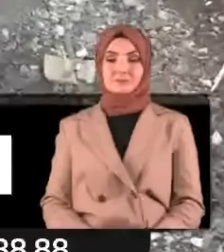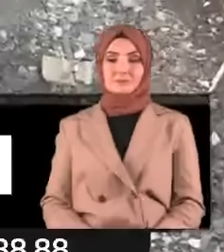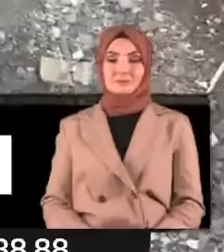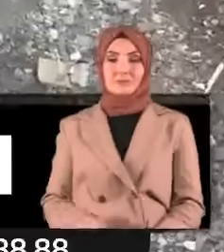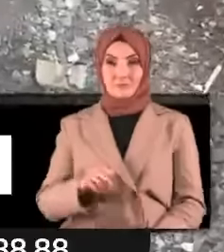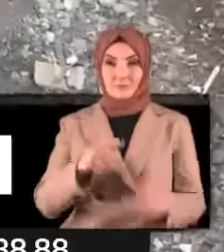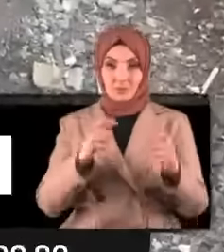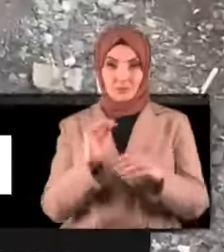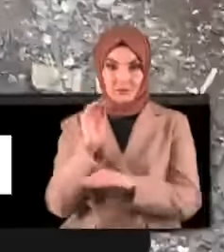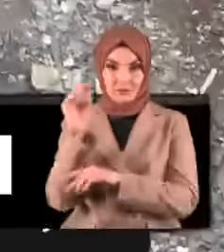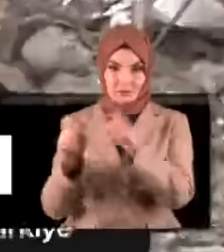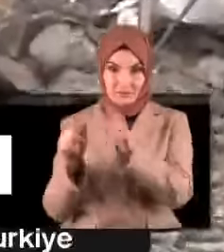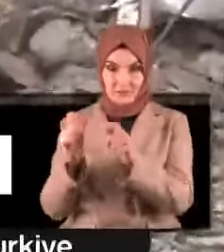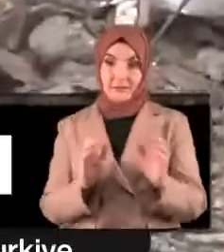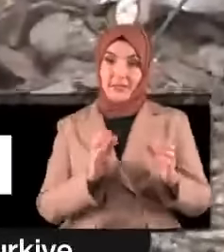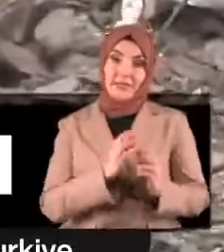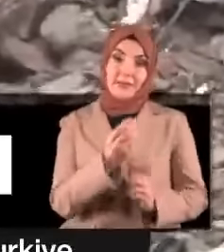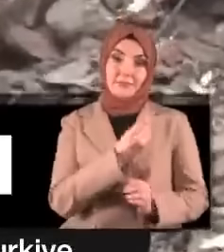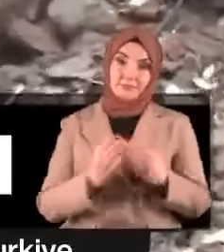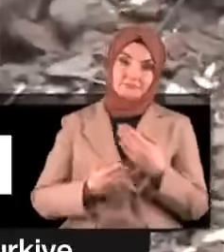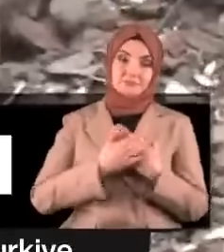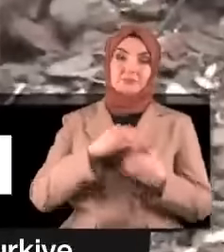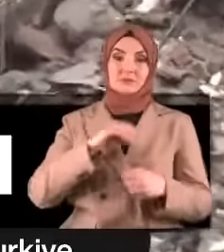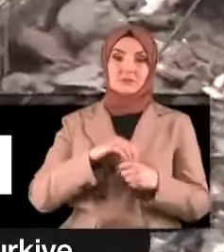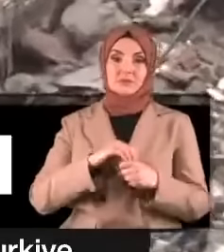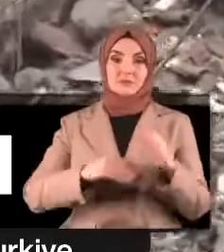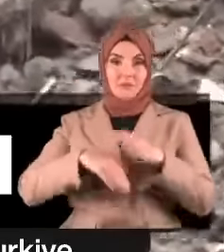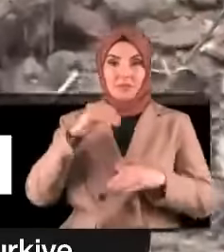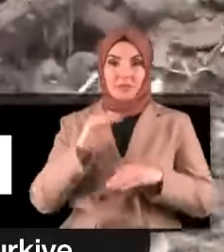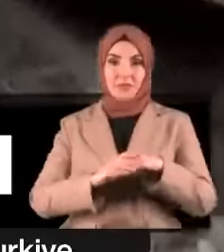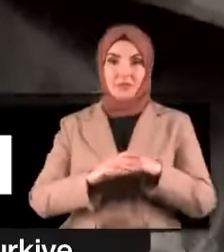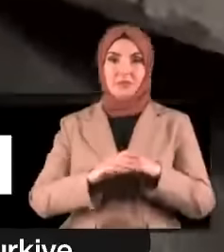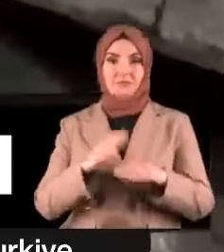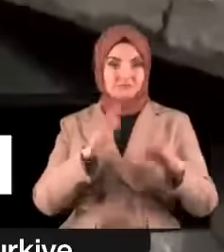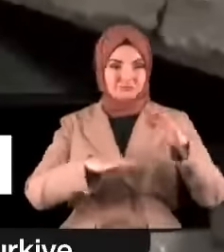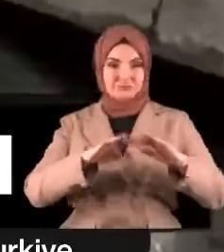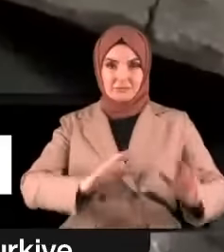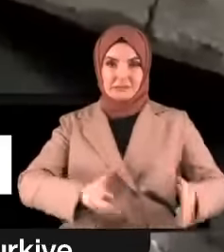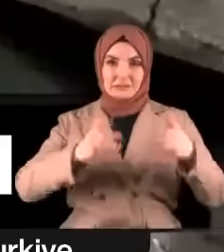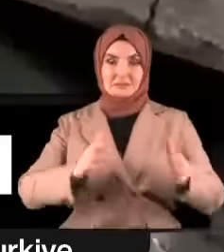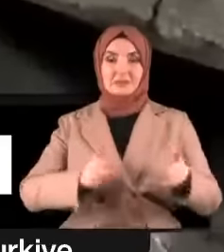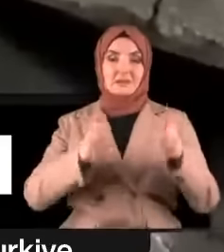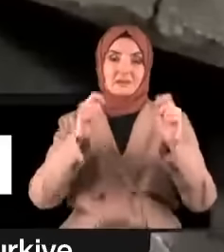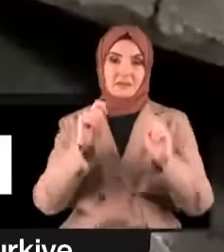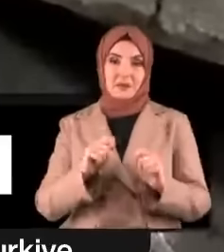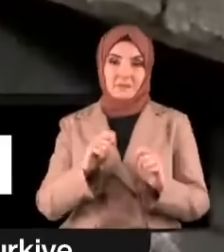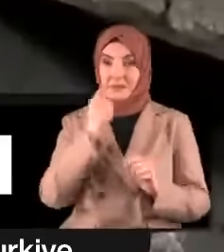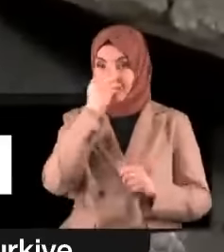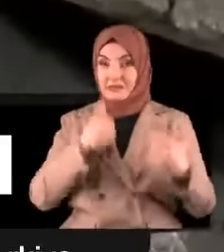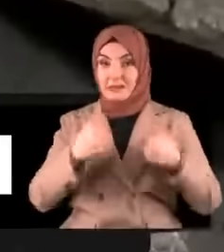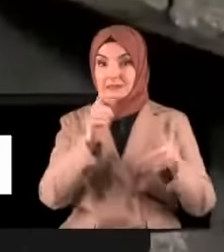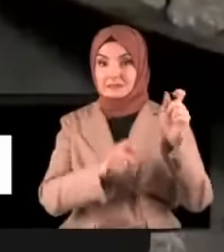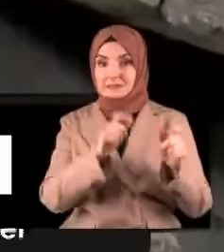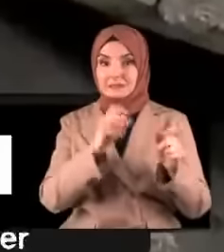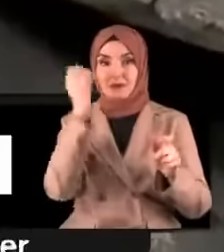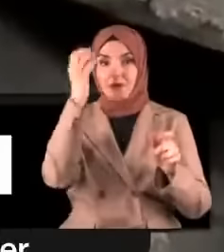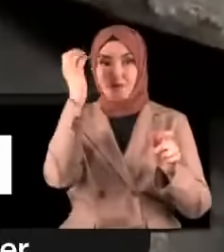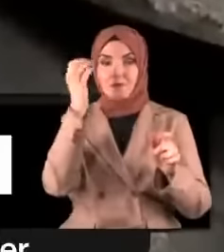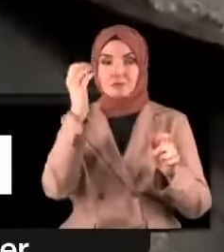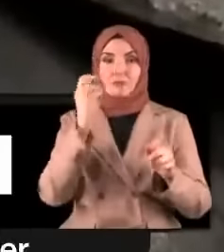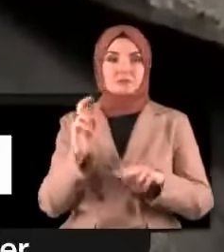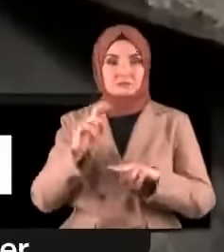Mahalleli de ekiplere destek olmak için elden ele moloz taşıdı. Enkazdan çıkarılan yaralılar ambulanslarla hastanelere kaldırıldı.